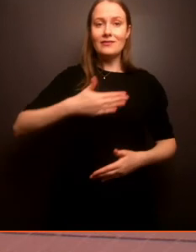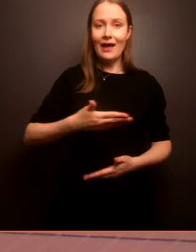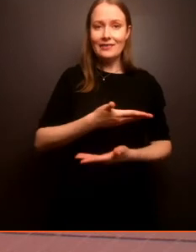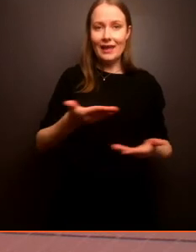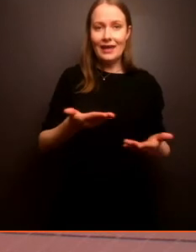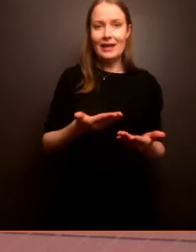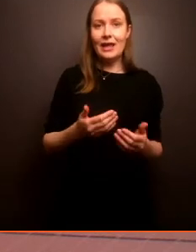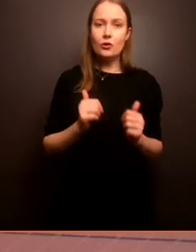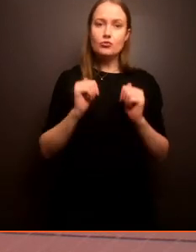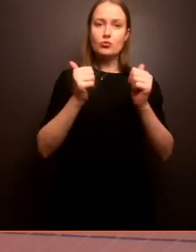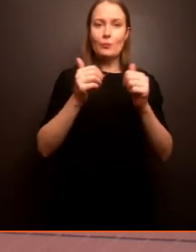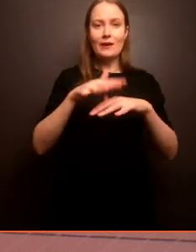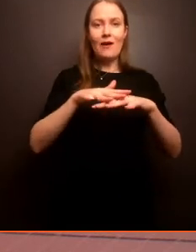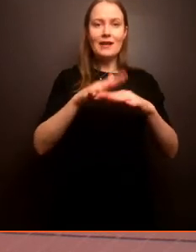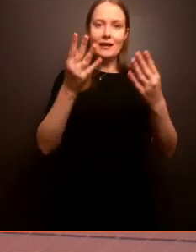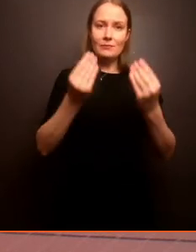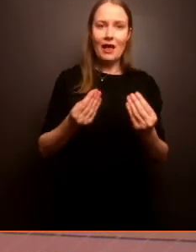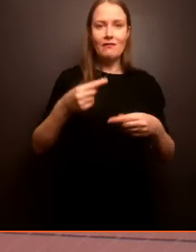suurepärast karjääripäeva jätku!